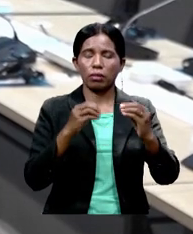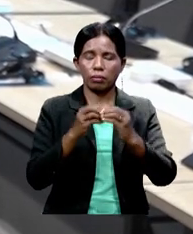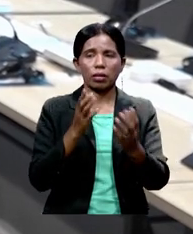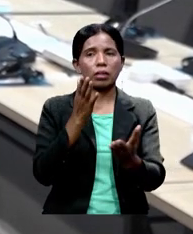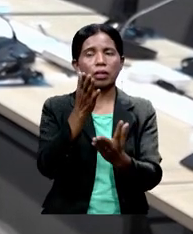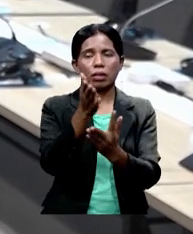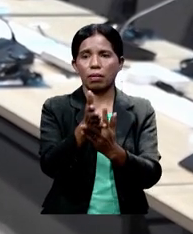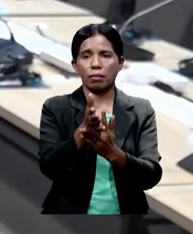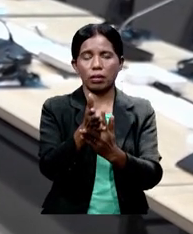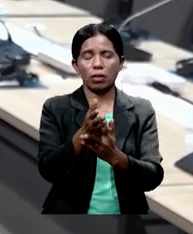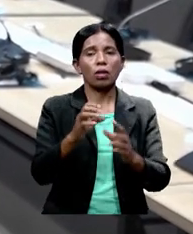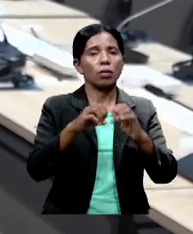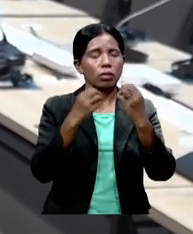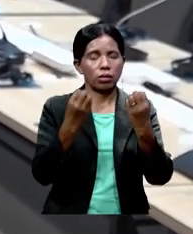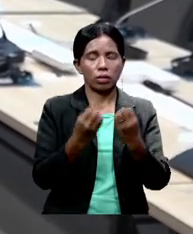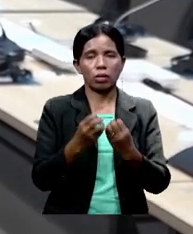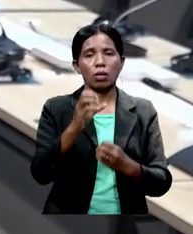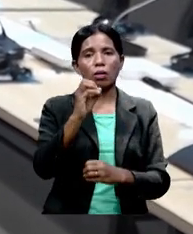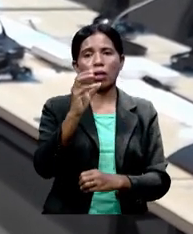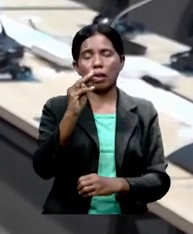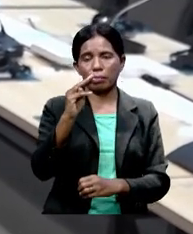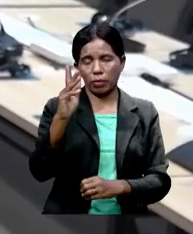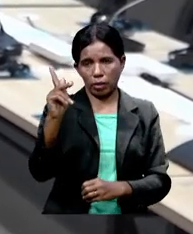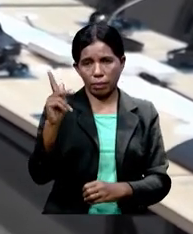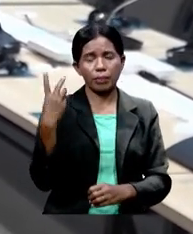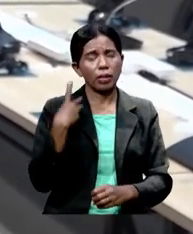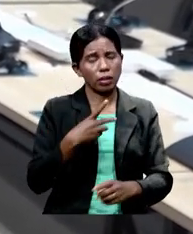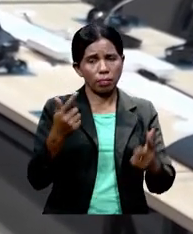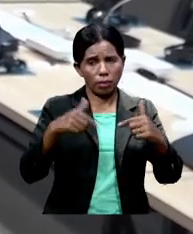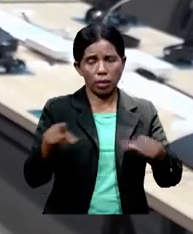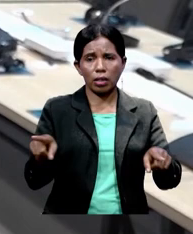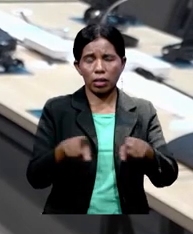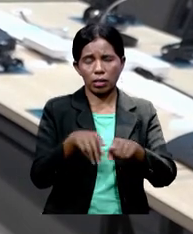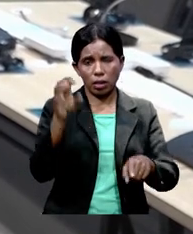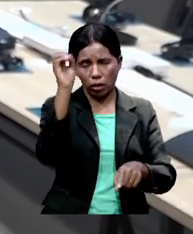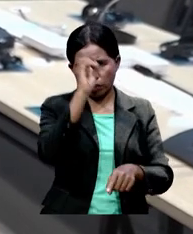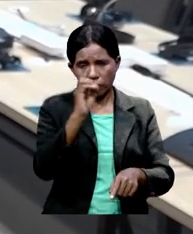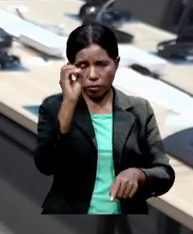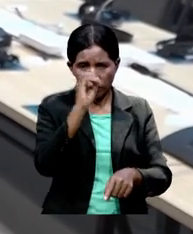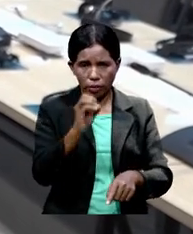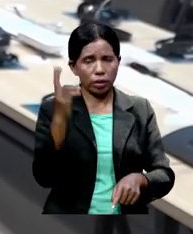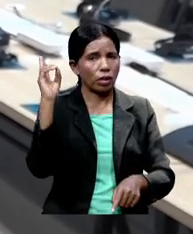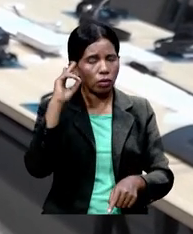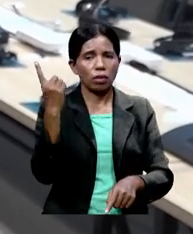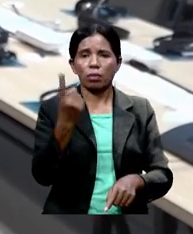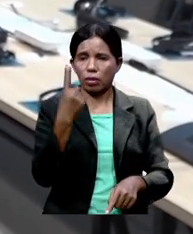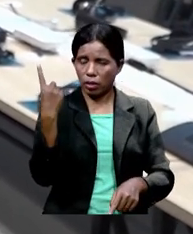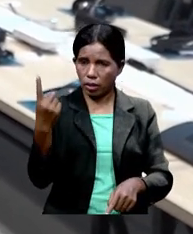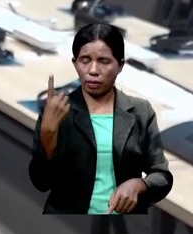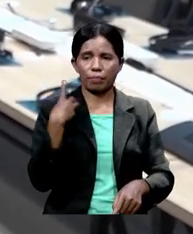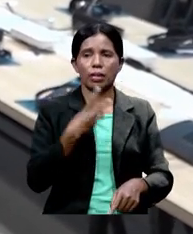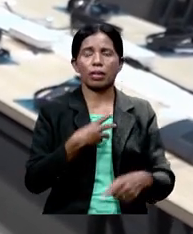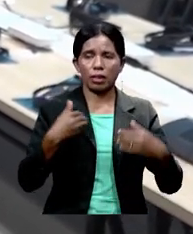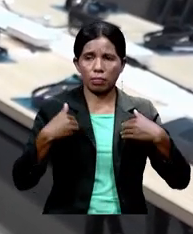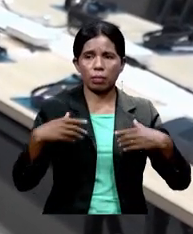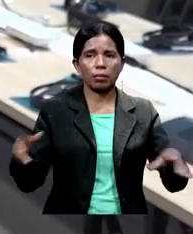ya Organisasi Mundial Komersiu. Ohi, kita mai hanya observador, kita rona red, kita rona barak liu. Iho mos bima atu participa,